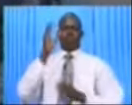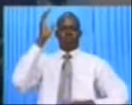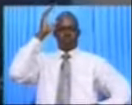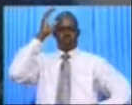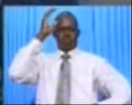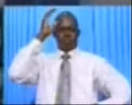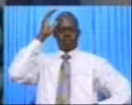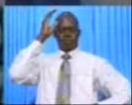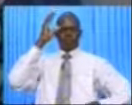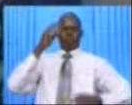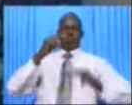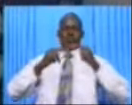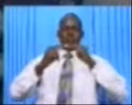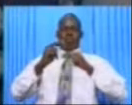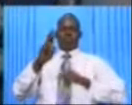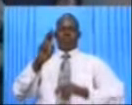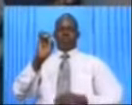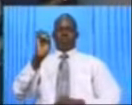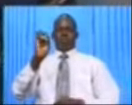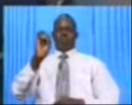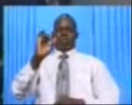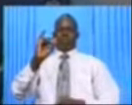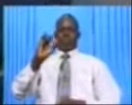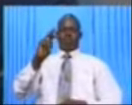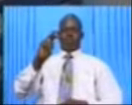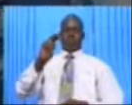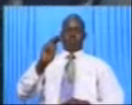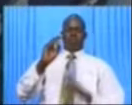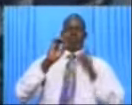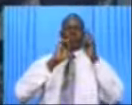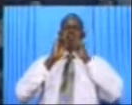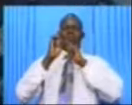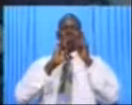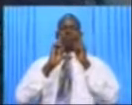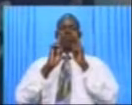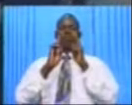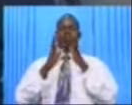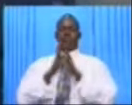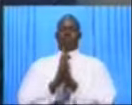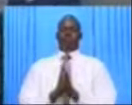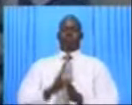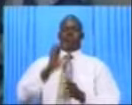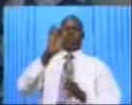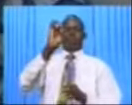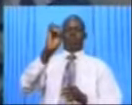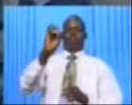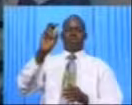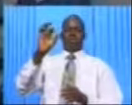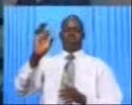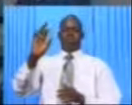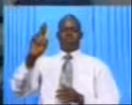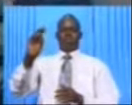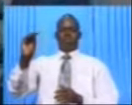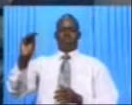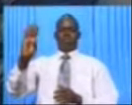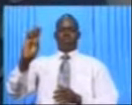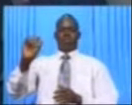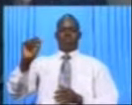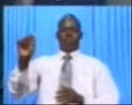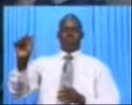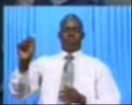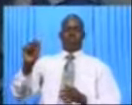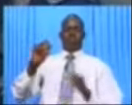rein. Au niveau du rein, on parlera de néphroblastome. Ils